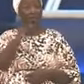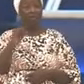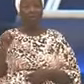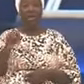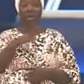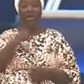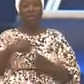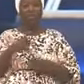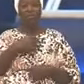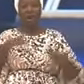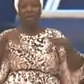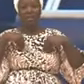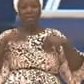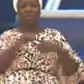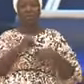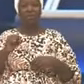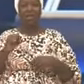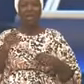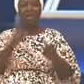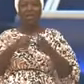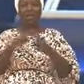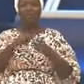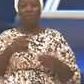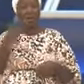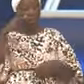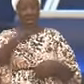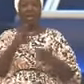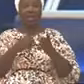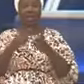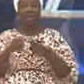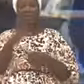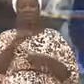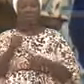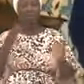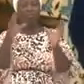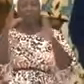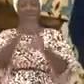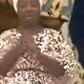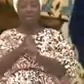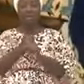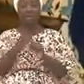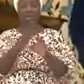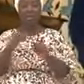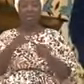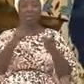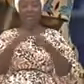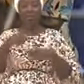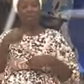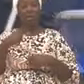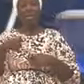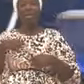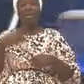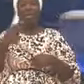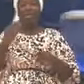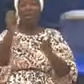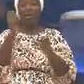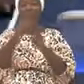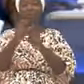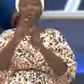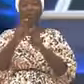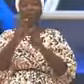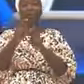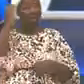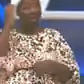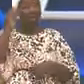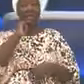et tu acceptes et dessus contemple et tu embrasses étudier la part que j'entends